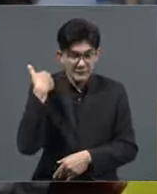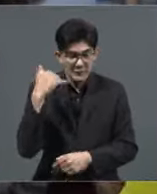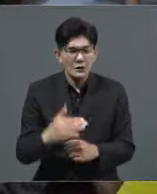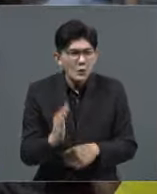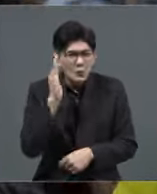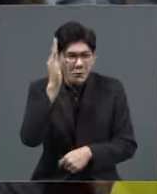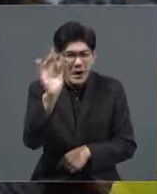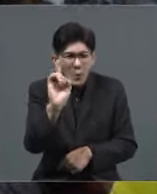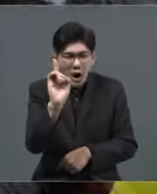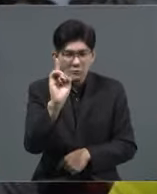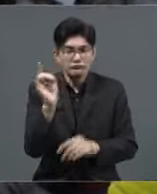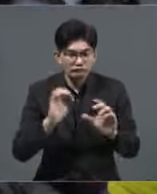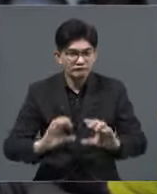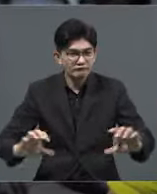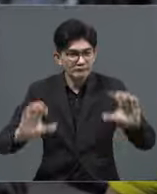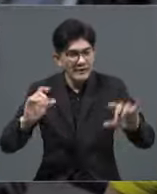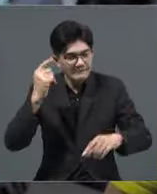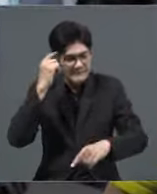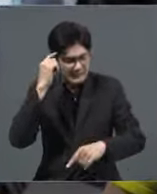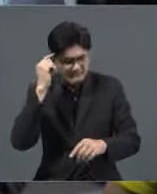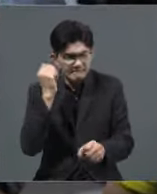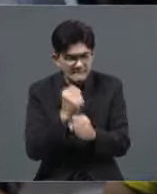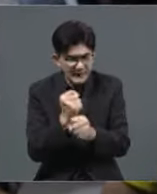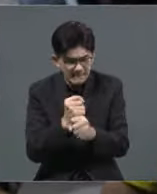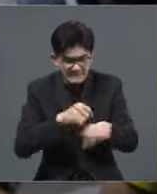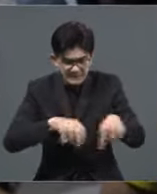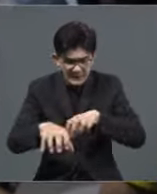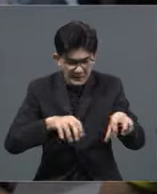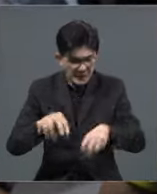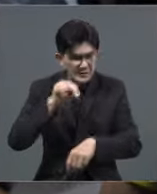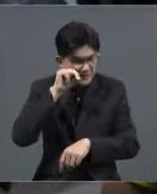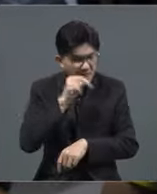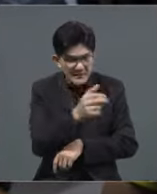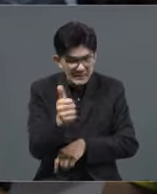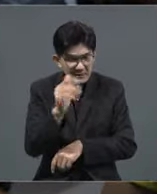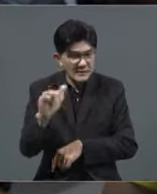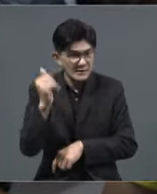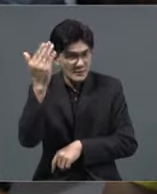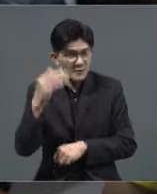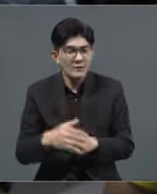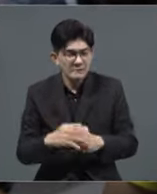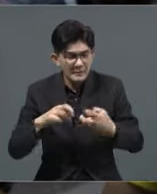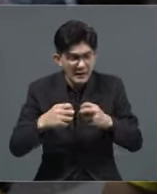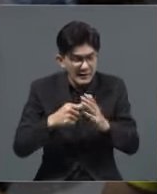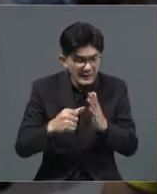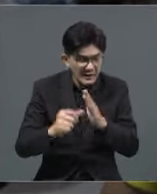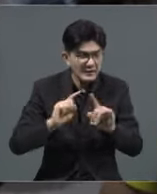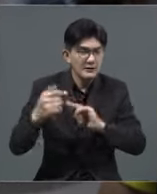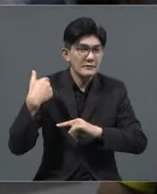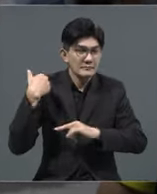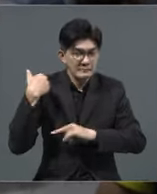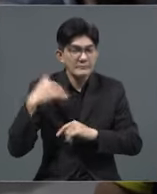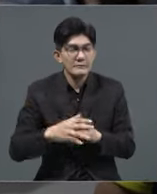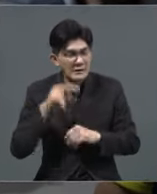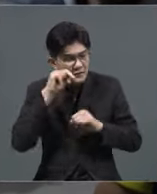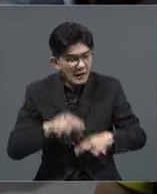เองรัฐบาลเองก็ต้องไปทำการบ้านในเรื่องของการบริหารจัดการน้ำให้มีความยั่งยืนทั้งในภาวะรองรับน้ำท่วมน้ำ